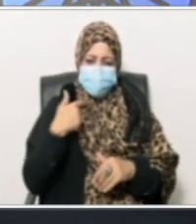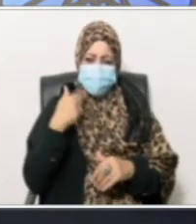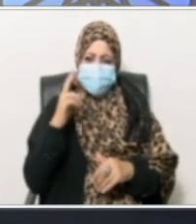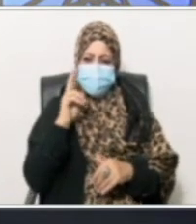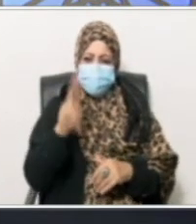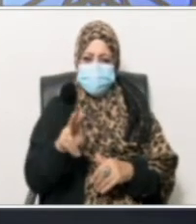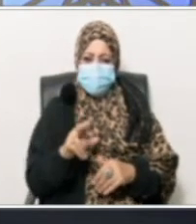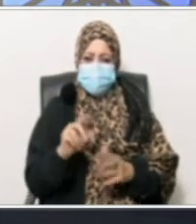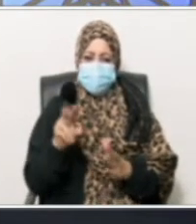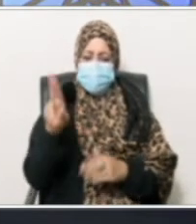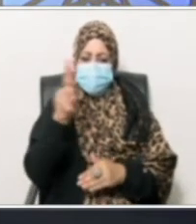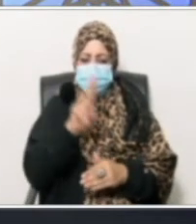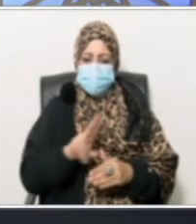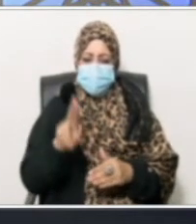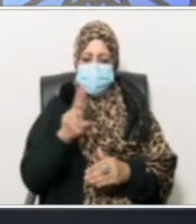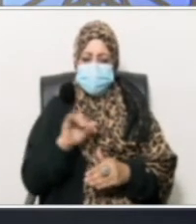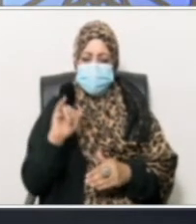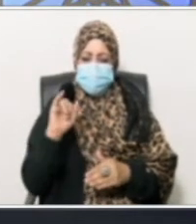الجنوب يقول